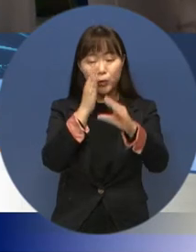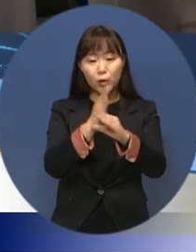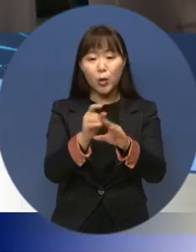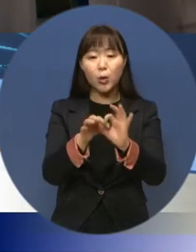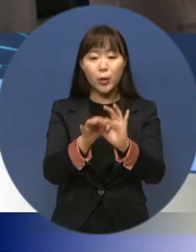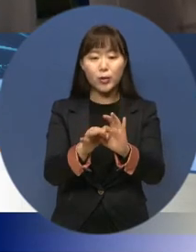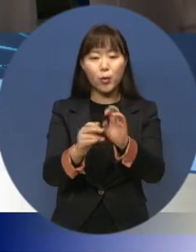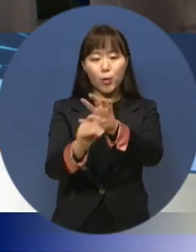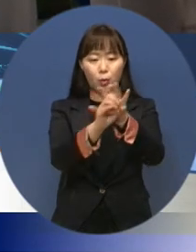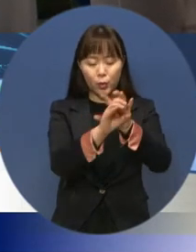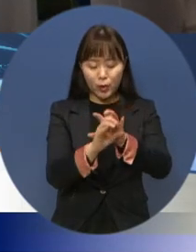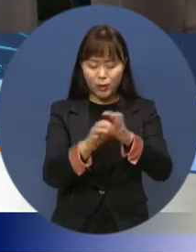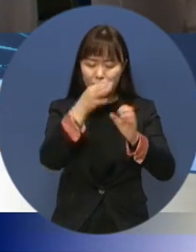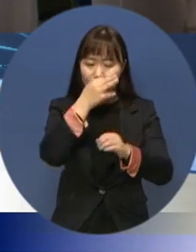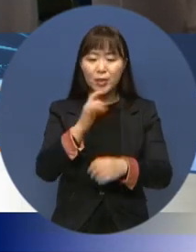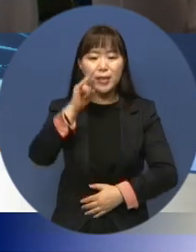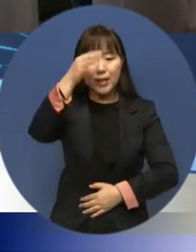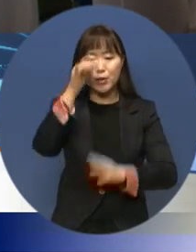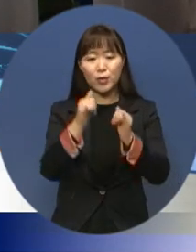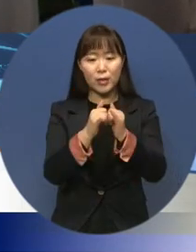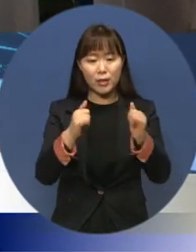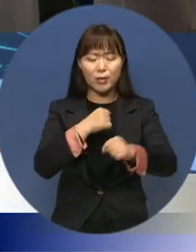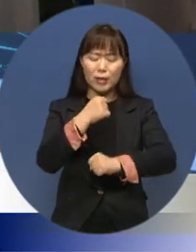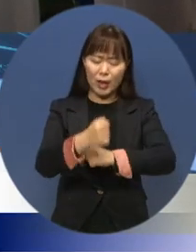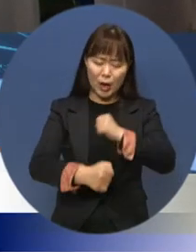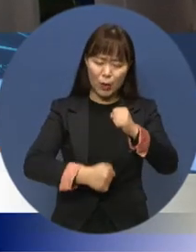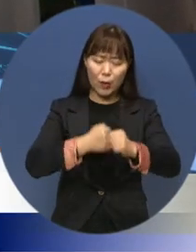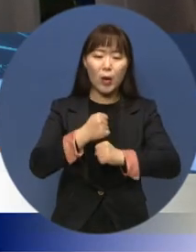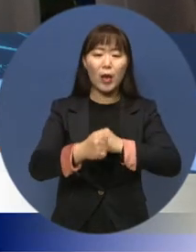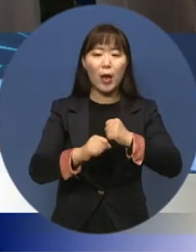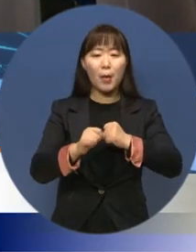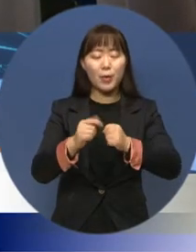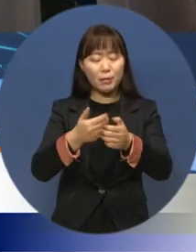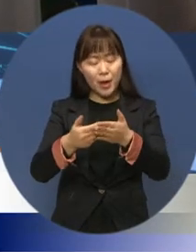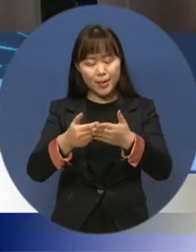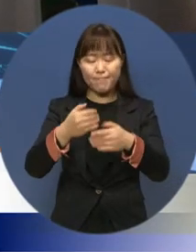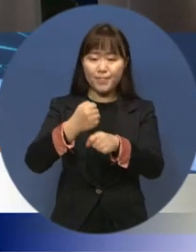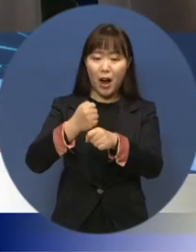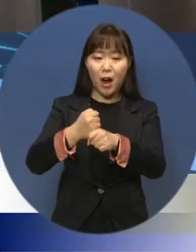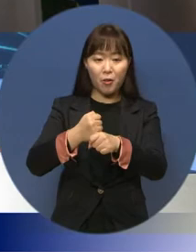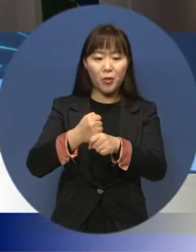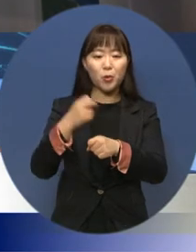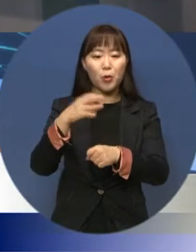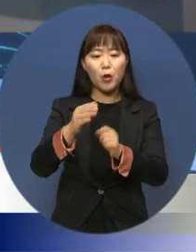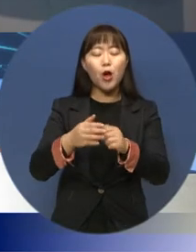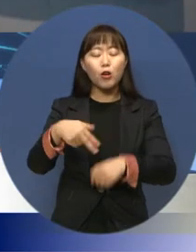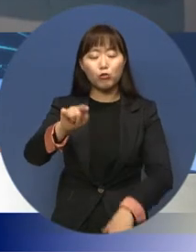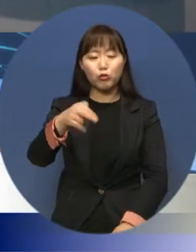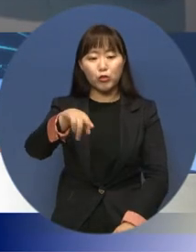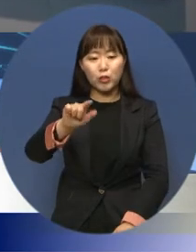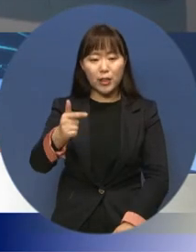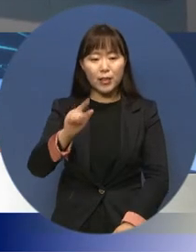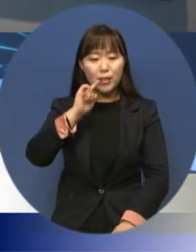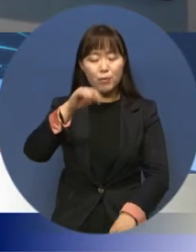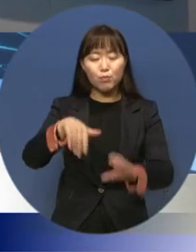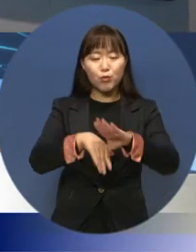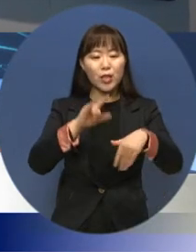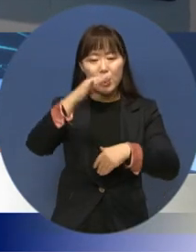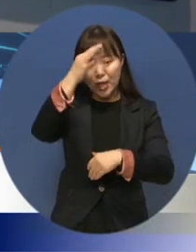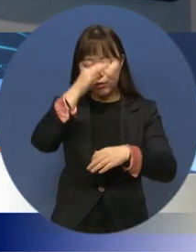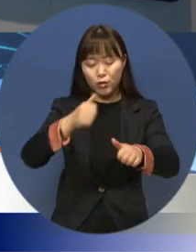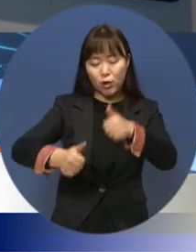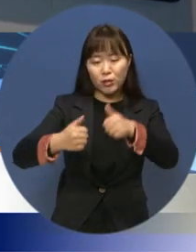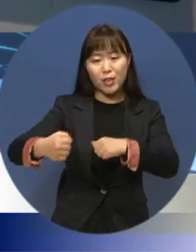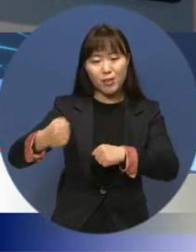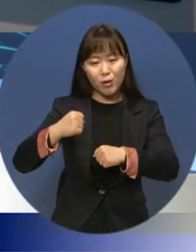통해 코로나19로 인해 힘든 예술인들이 자유롭게 창작 활동을 하고 군산의 문화예술 경쟁력도 높일 수 있을